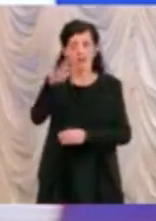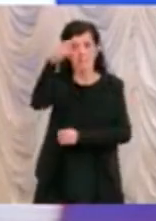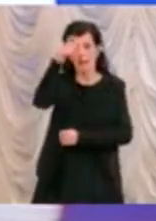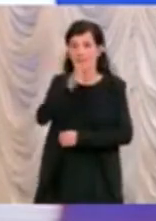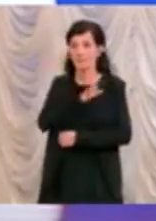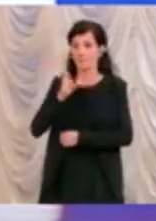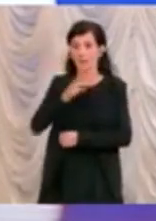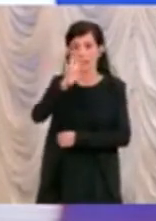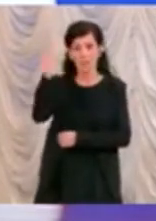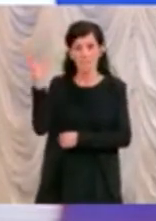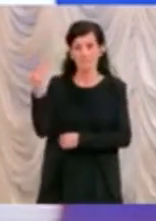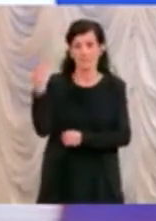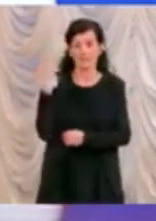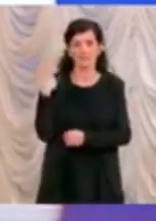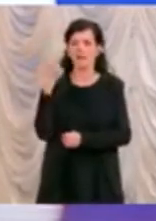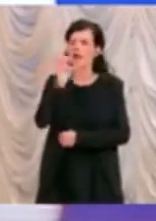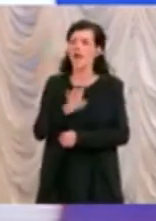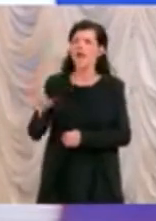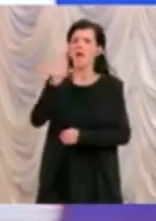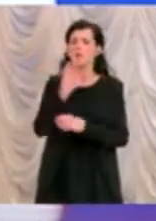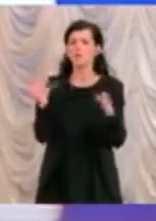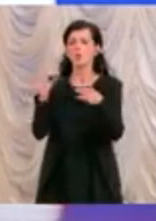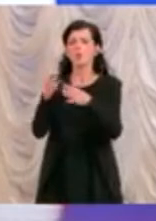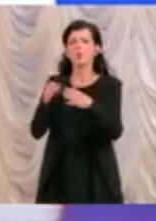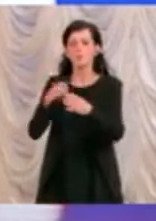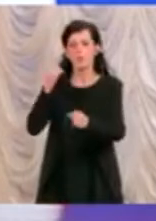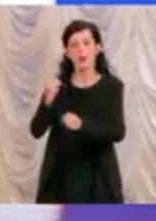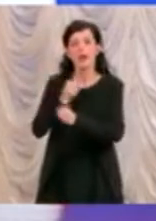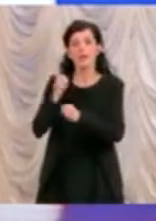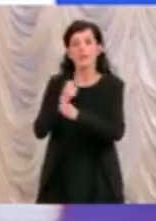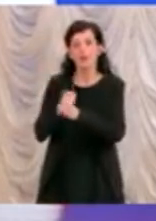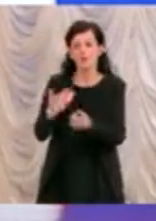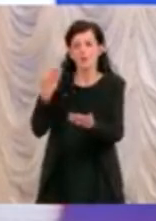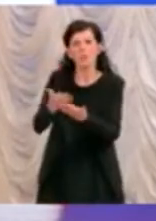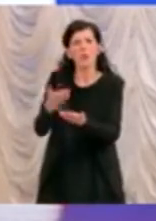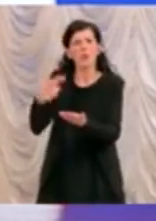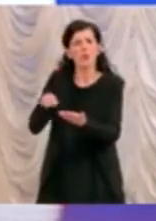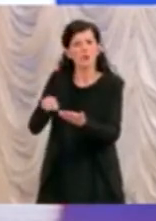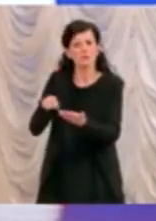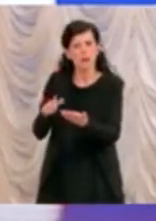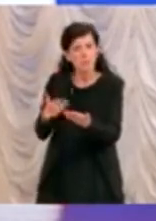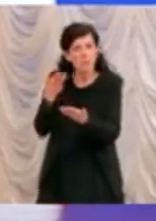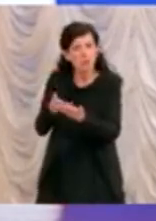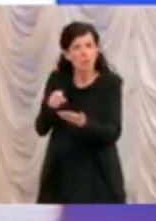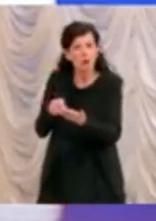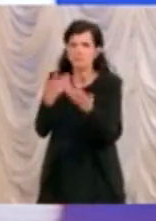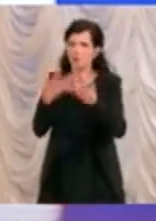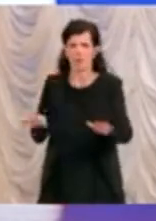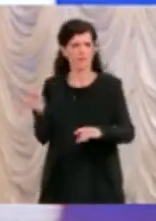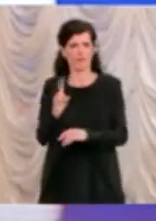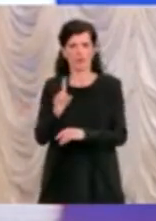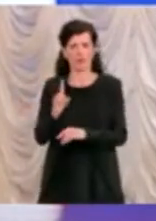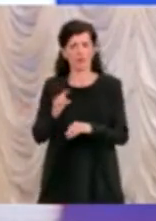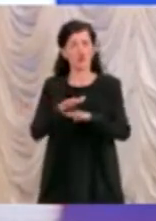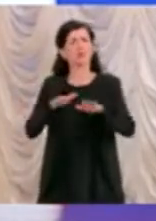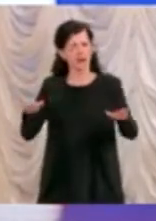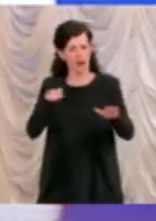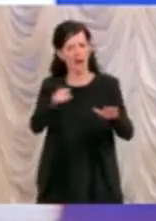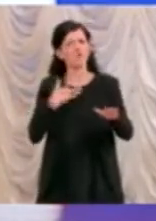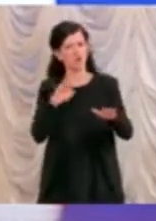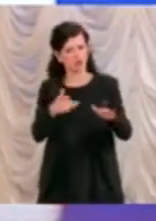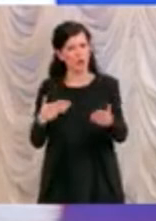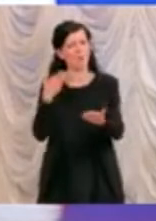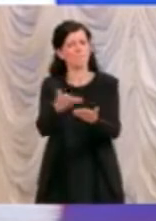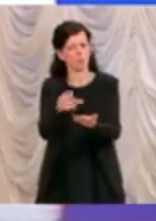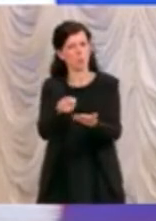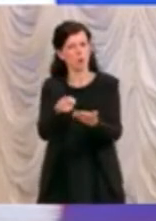l'eurogruppo ha lavorato quindi a questa proposta che non è ancora completata ma è sul tavolo di una linea di credito